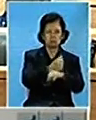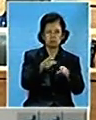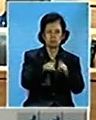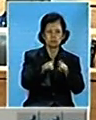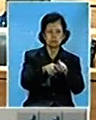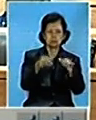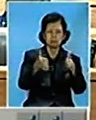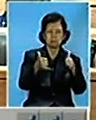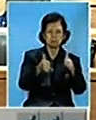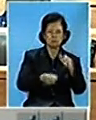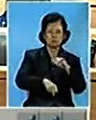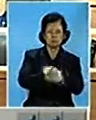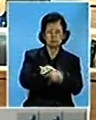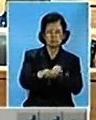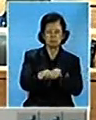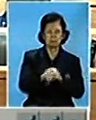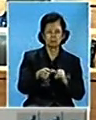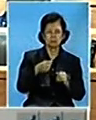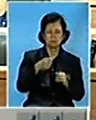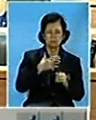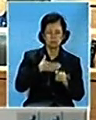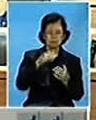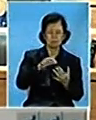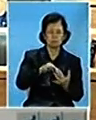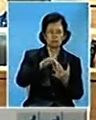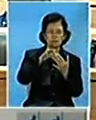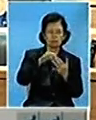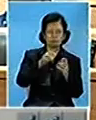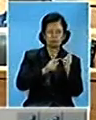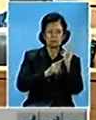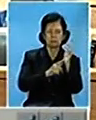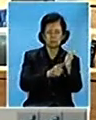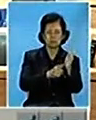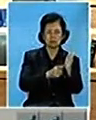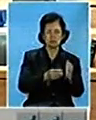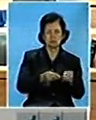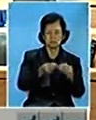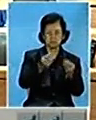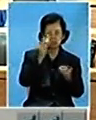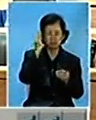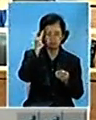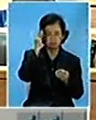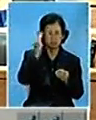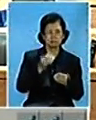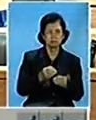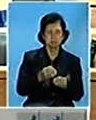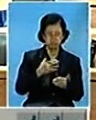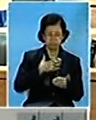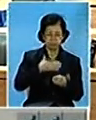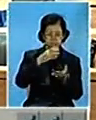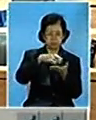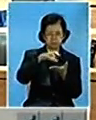ตบอลที่ผมยกตัวอย่างให้ท่านประธานได้ทราบเพราะฉะนั้นผมมาพูดในวันนี้ท่านประธ